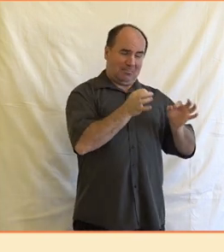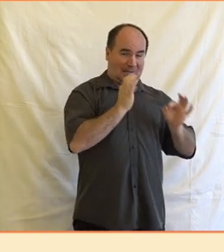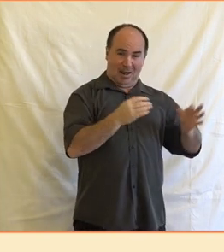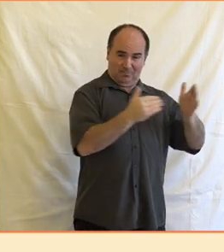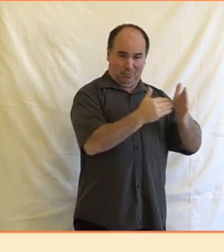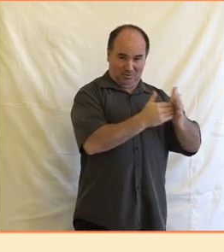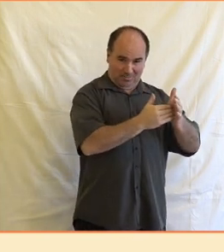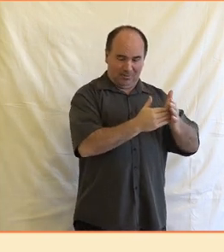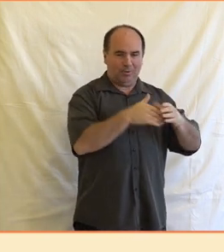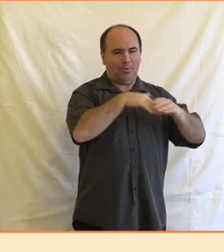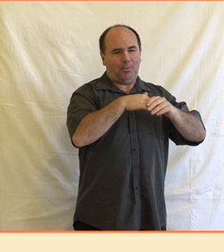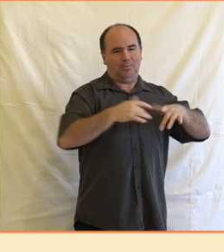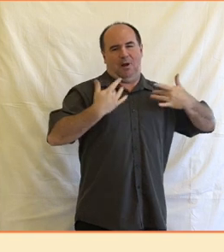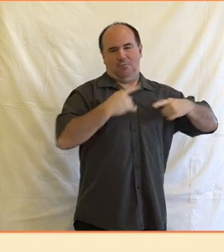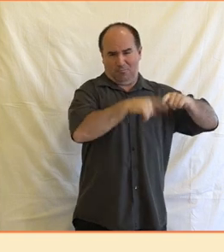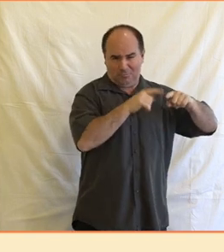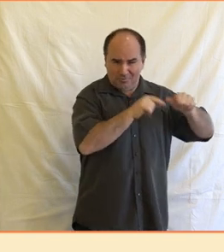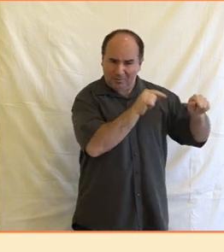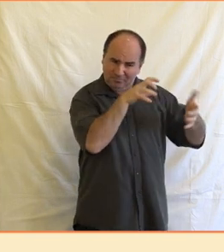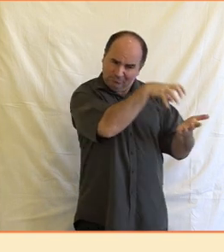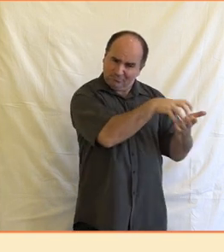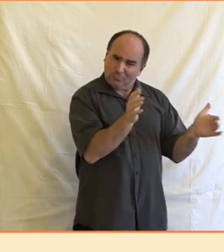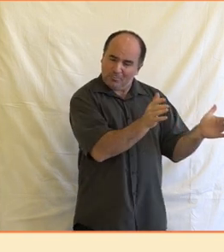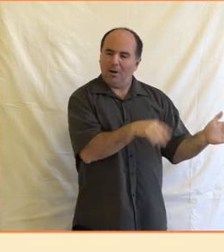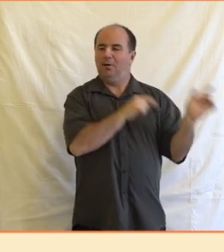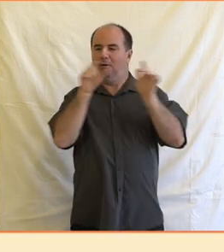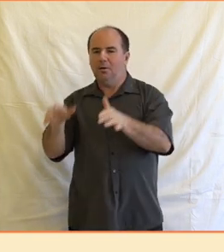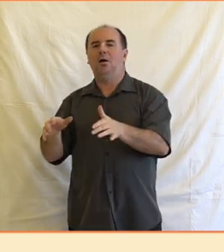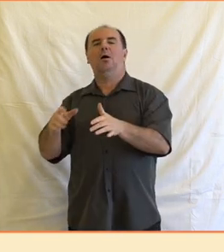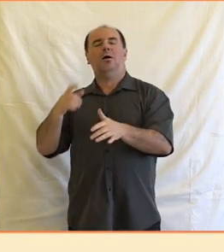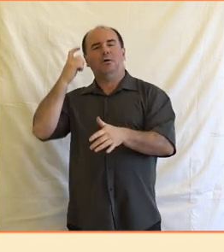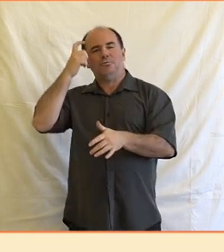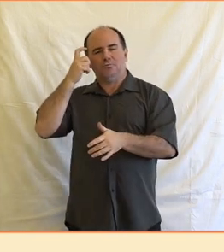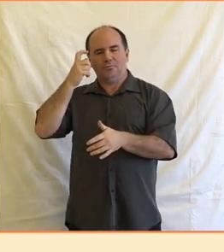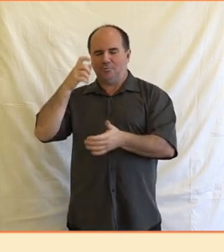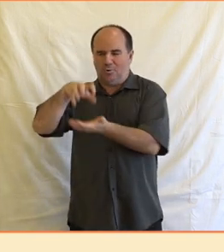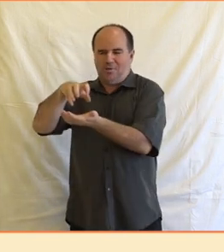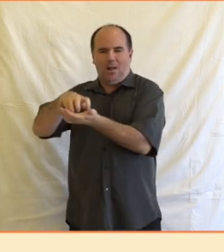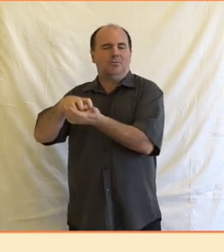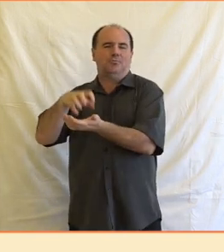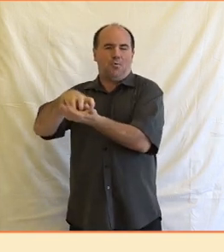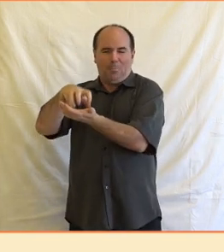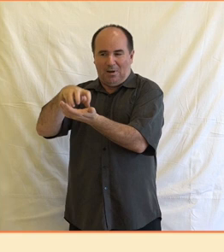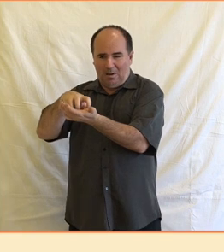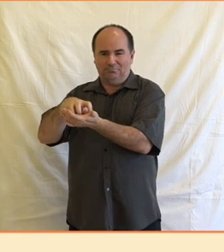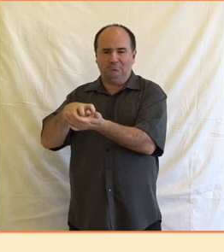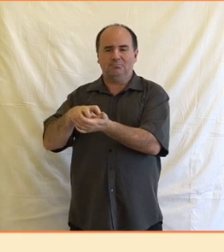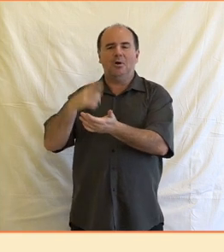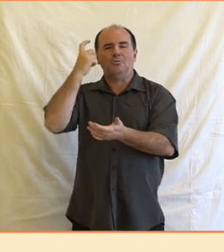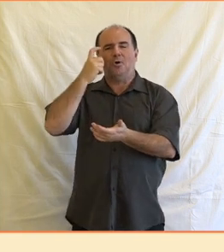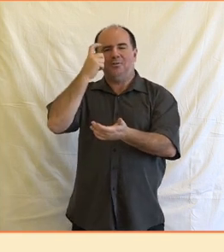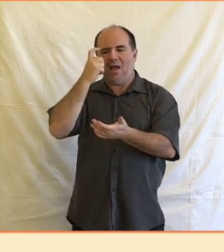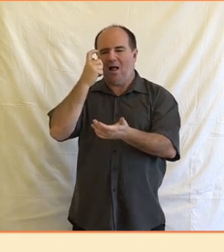ptali jsme se jich na to, jakým způsobem vnímají vlastně ty svoje potřeby, jakým způsobem společnost reflektuje